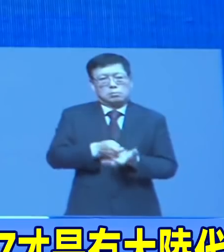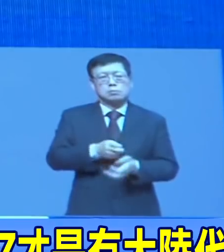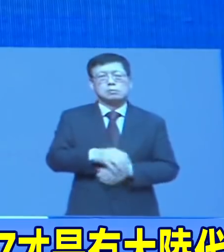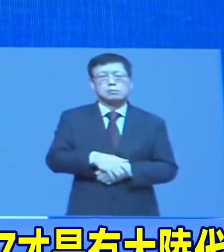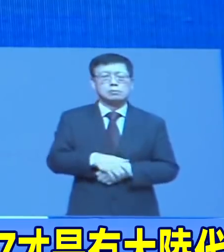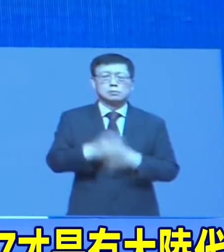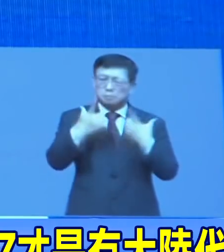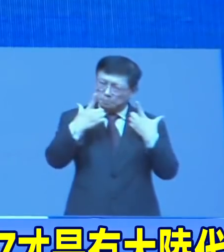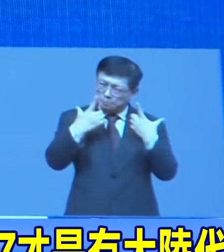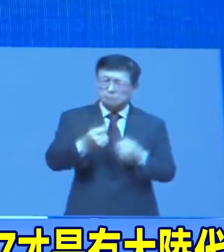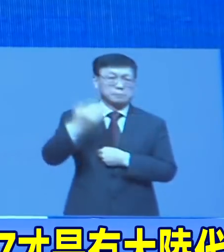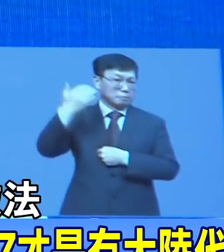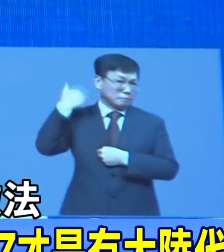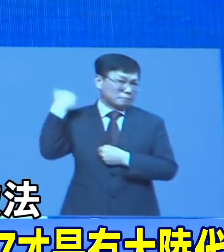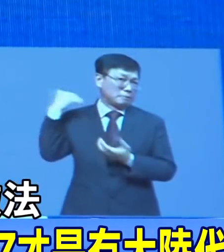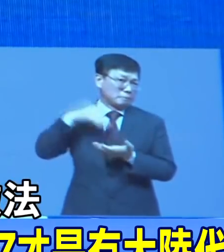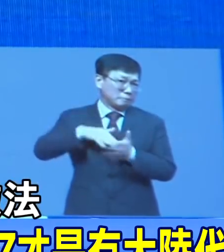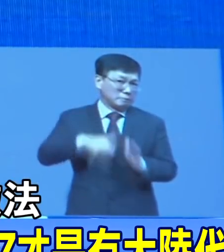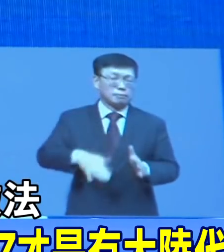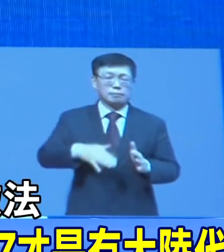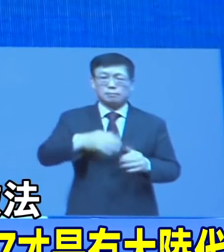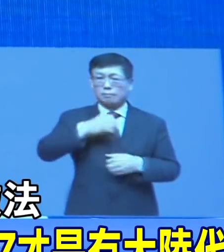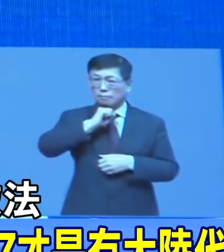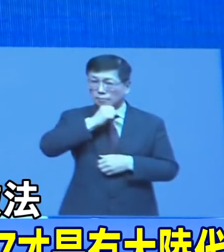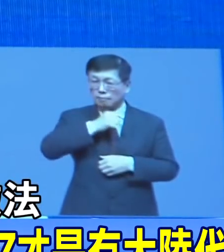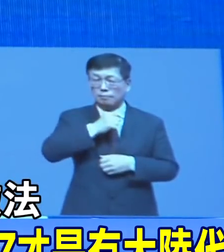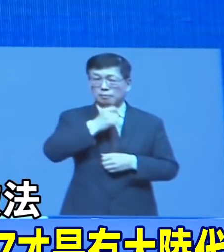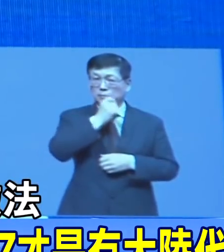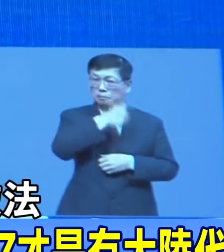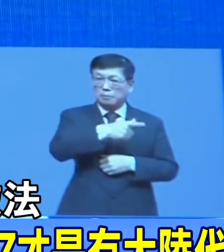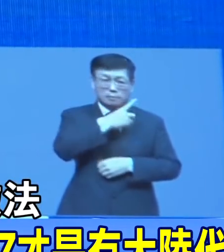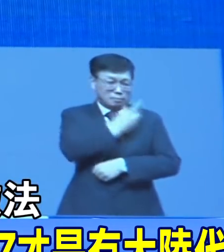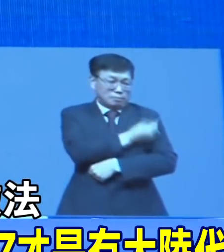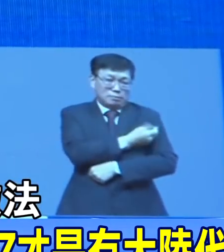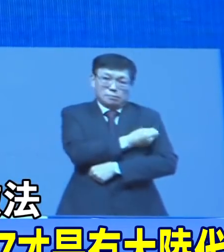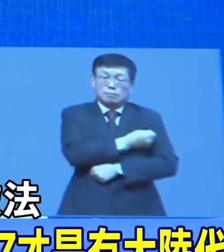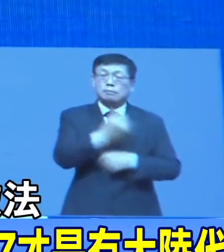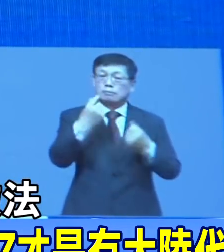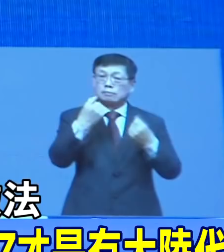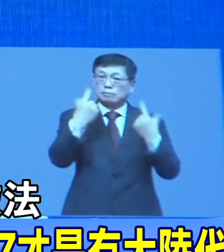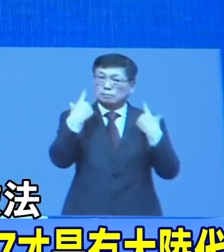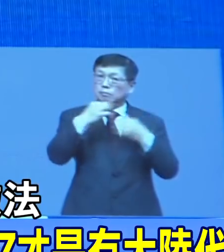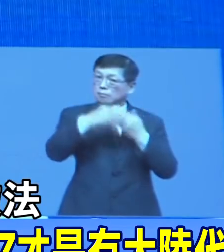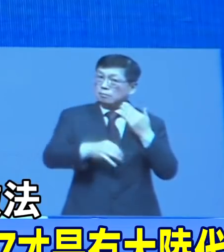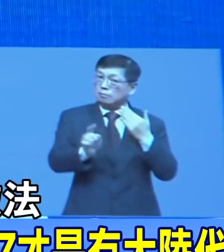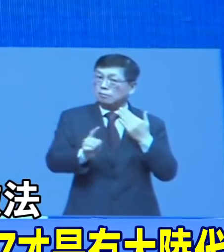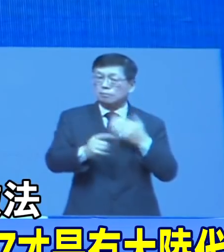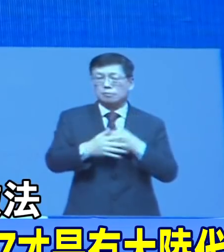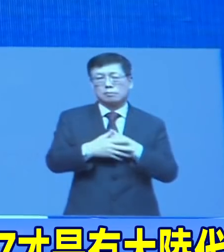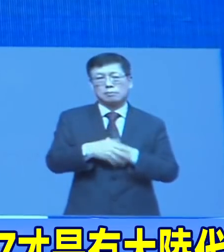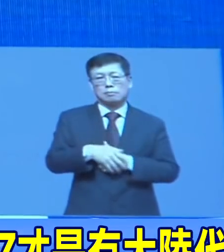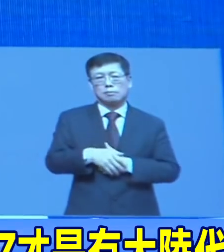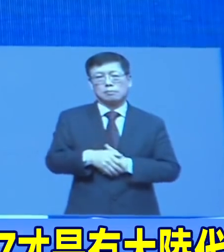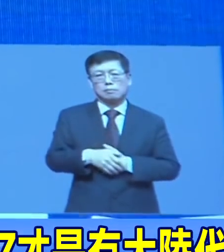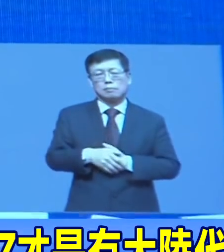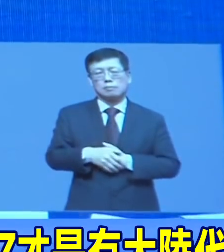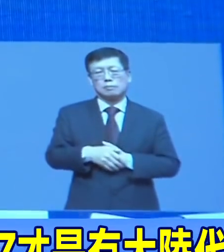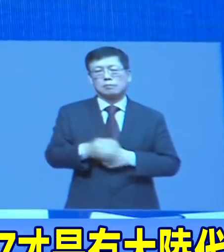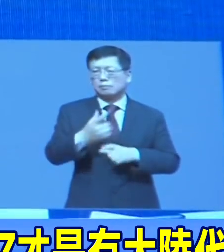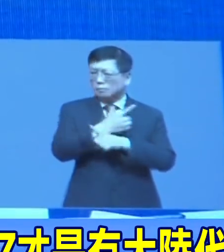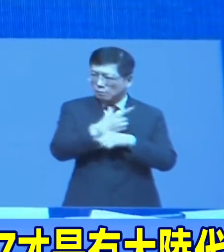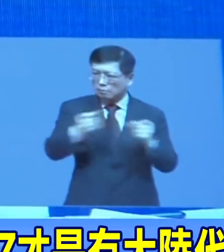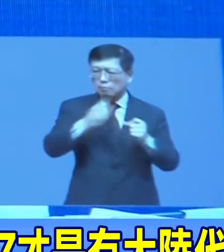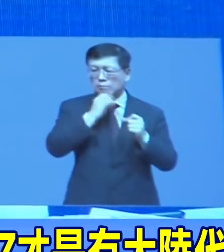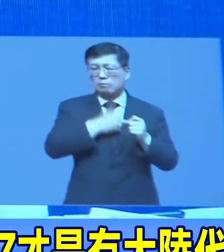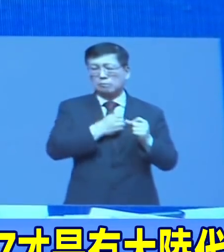来啊，这一个国内采购疫苗的原则哈，那跟做法都是向